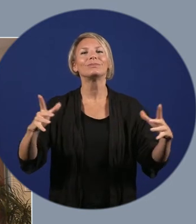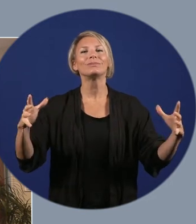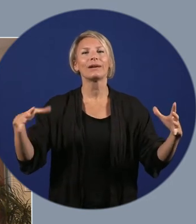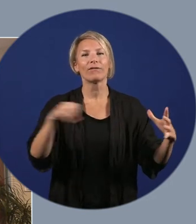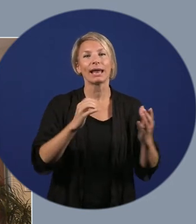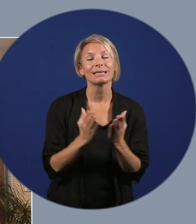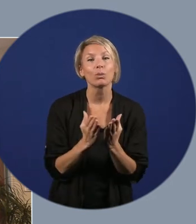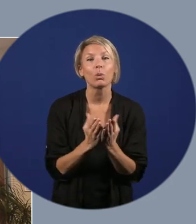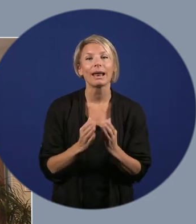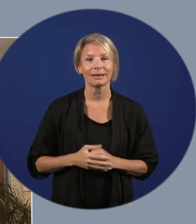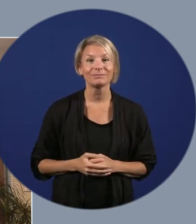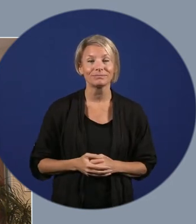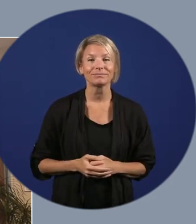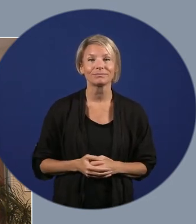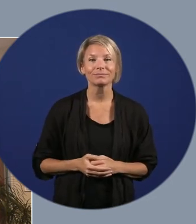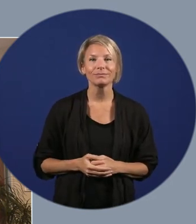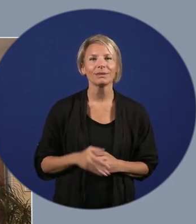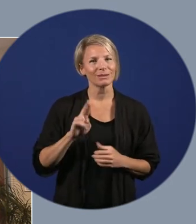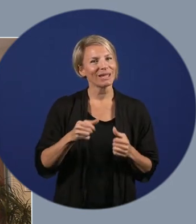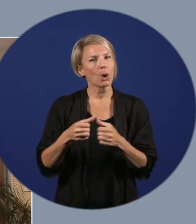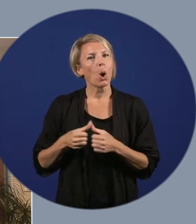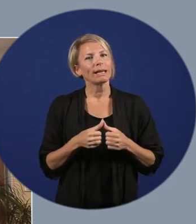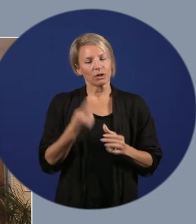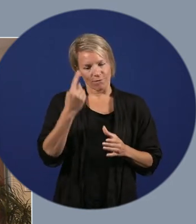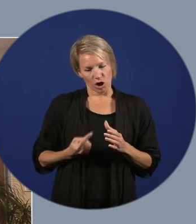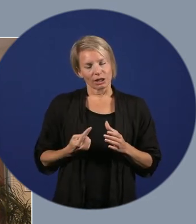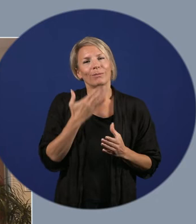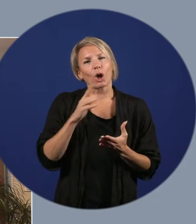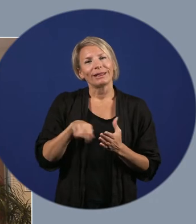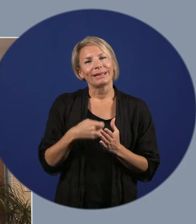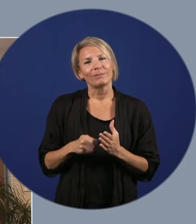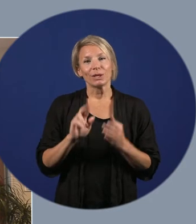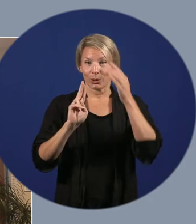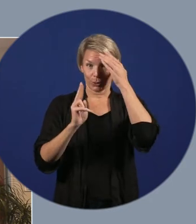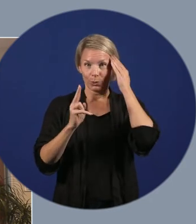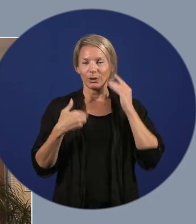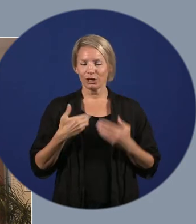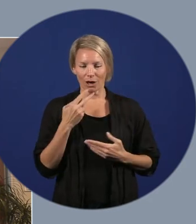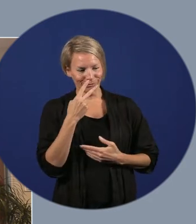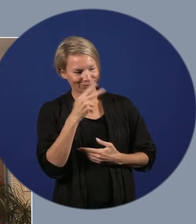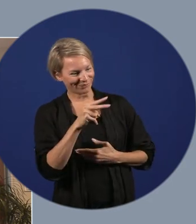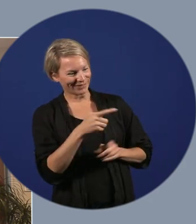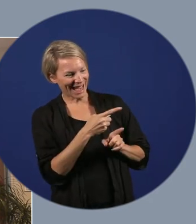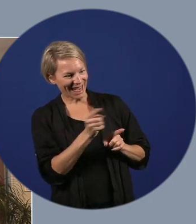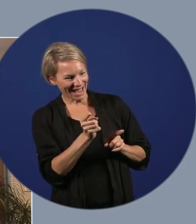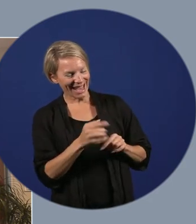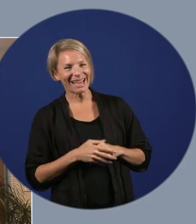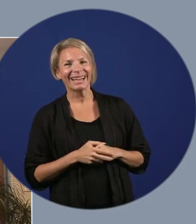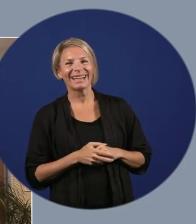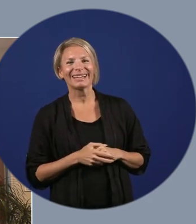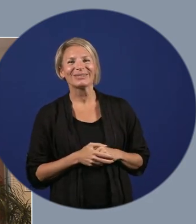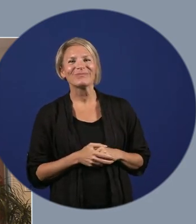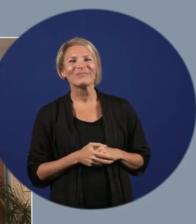skolan. Så att organisera. Bra tips. Nu vänder jag mig till er.